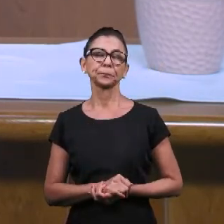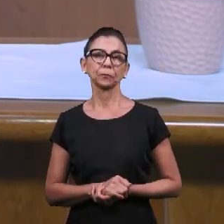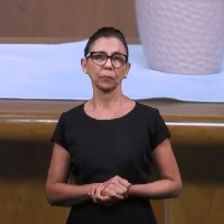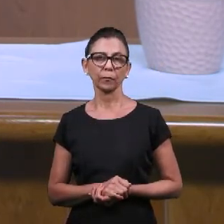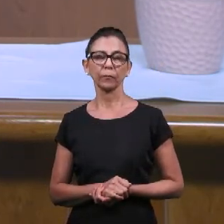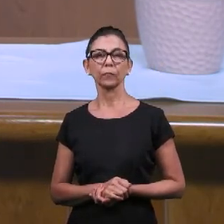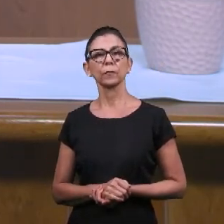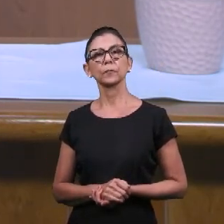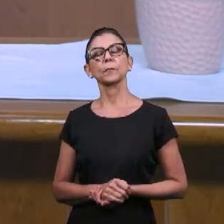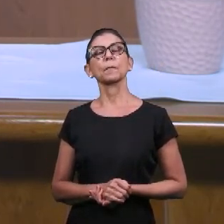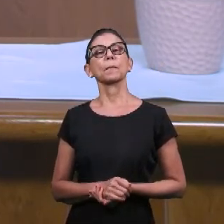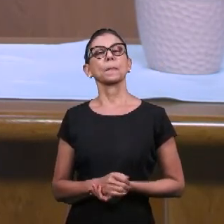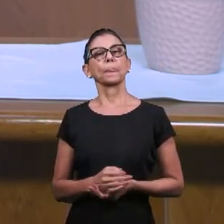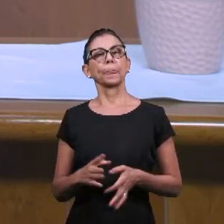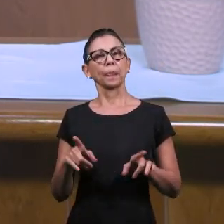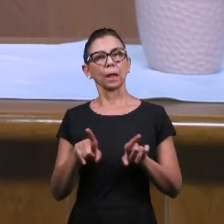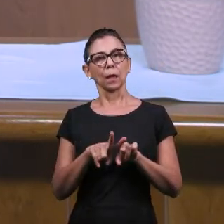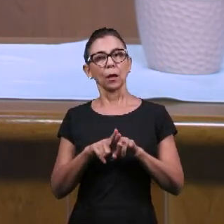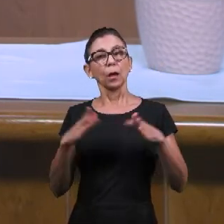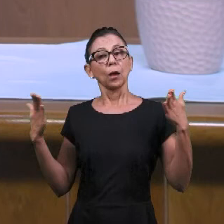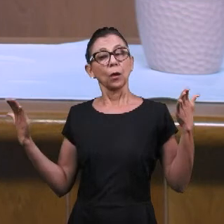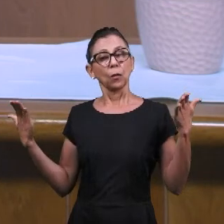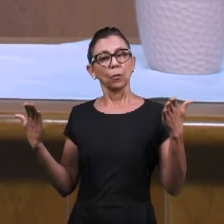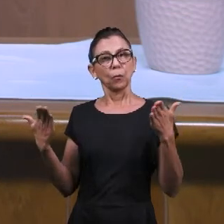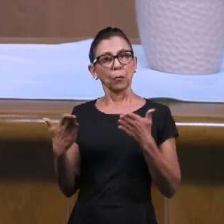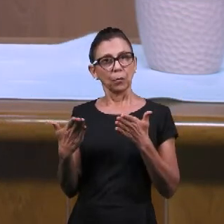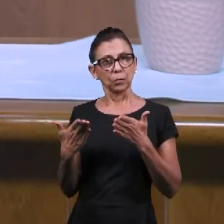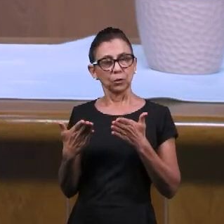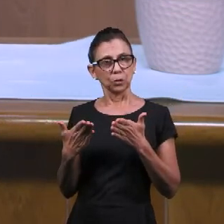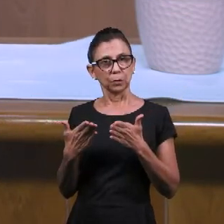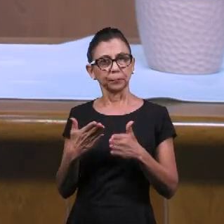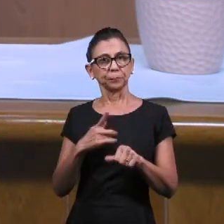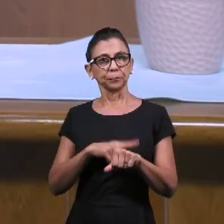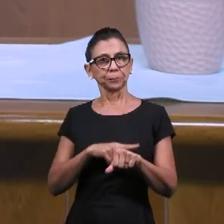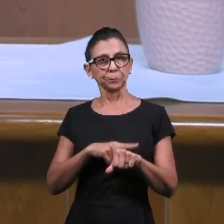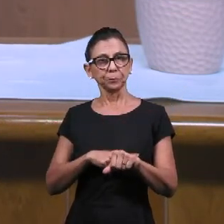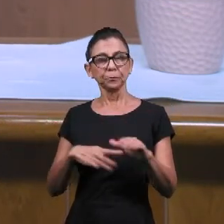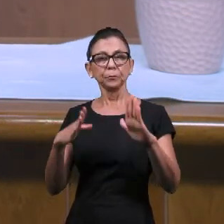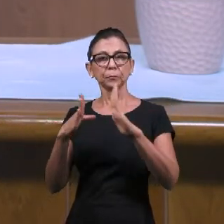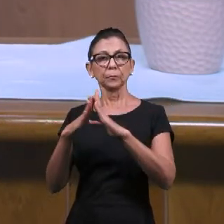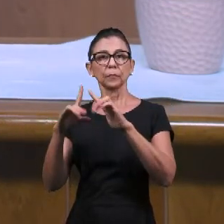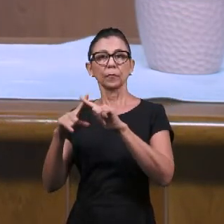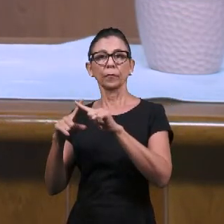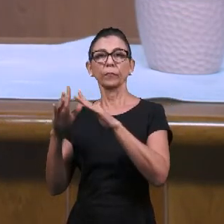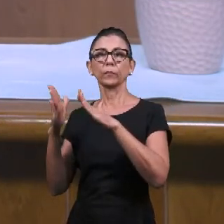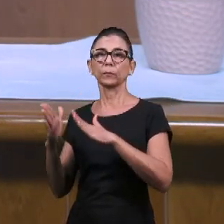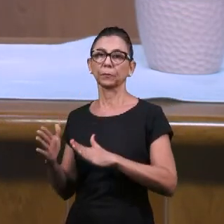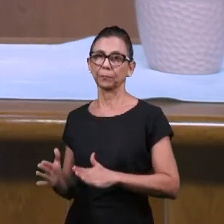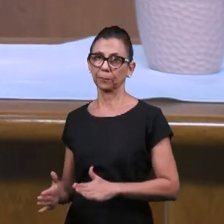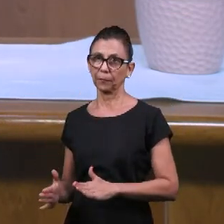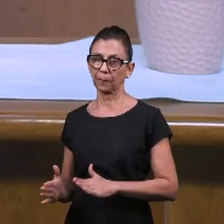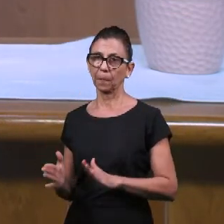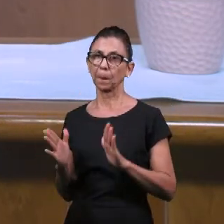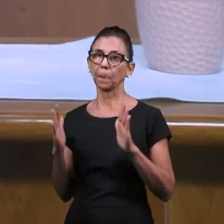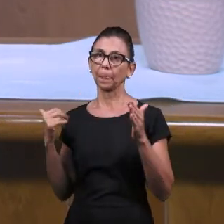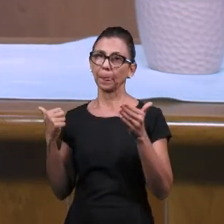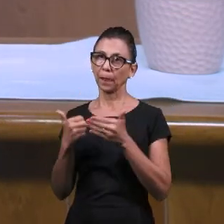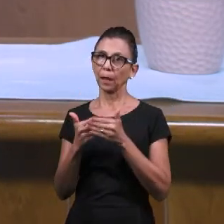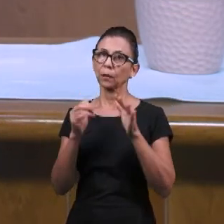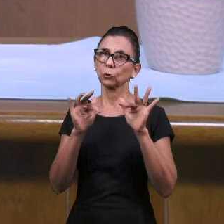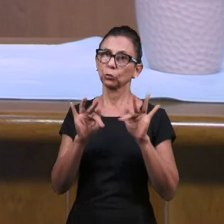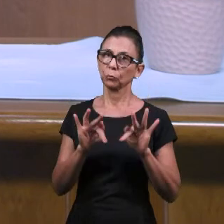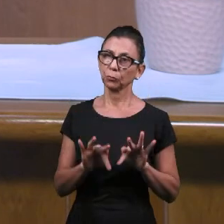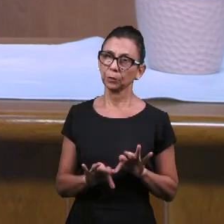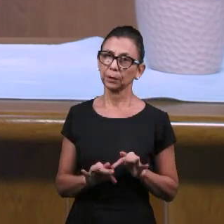что суд был определен этому царству. И как церковь в этот